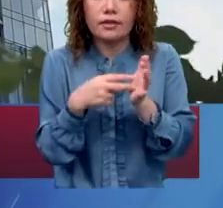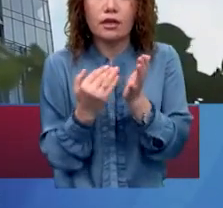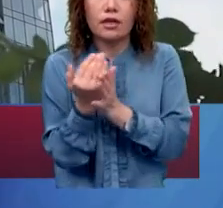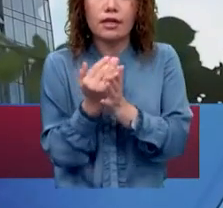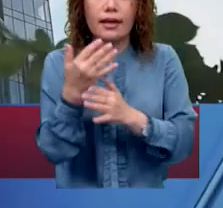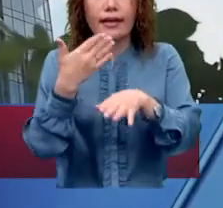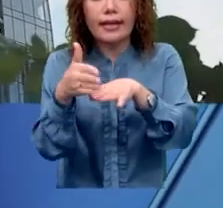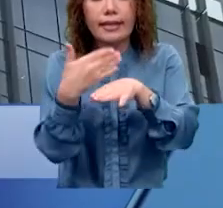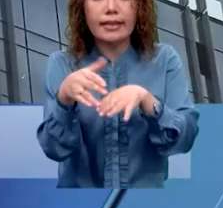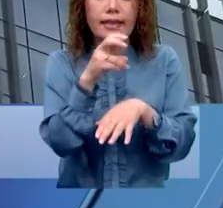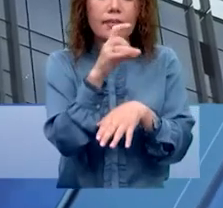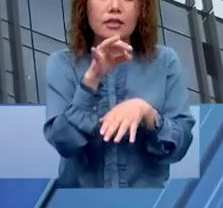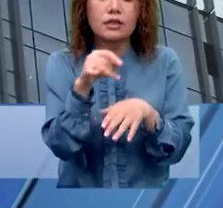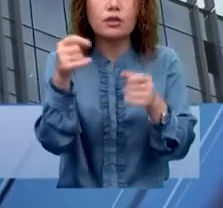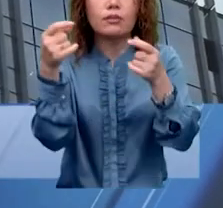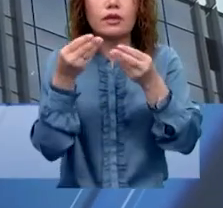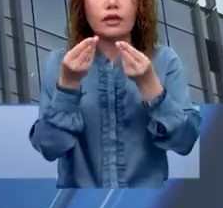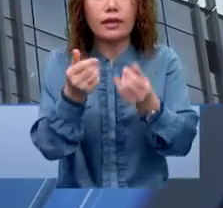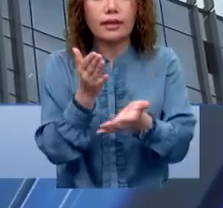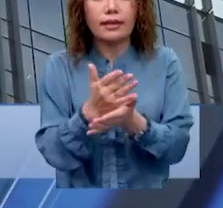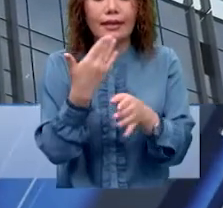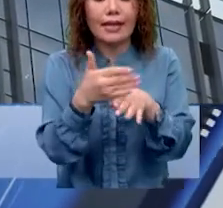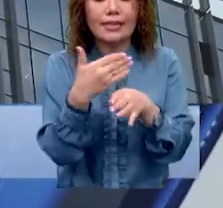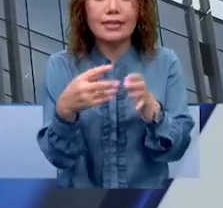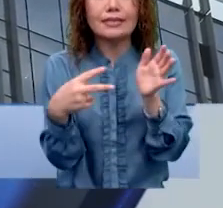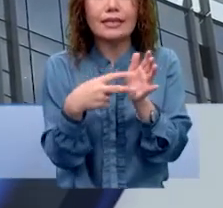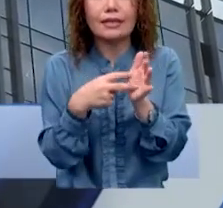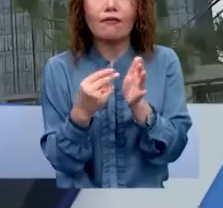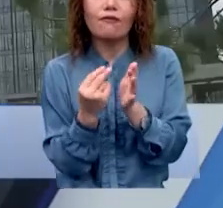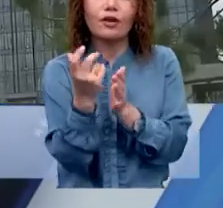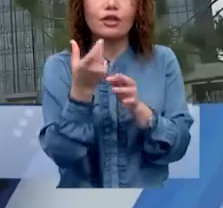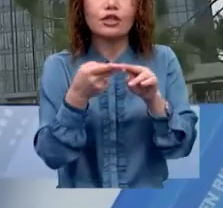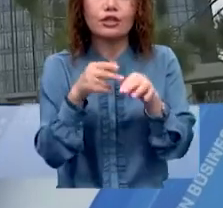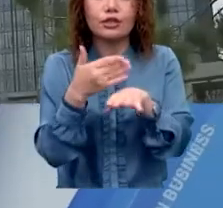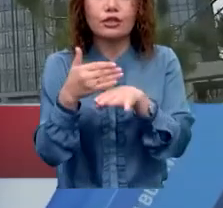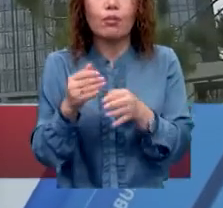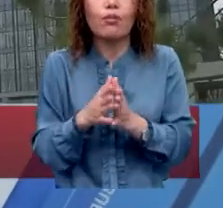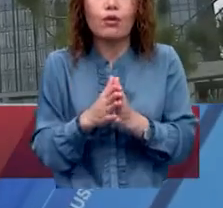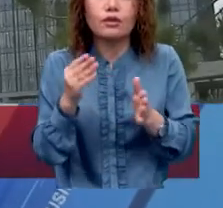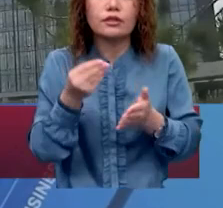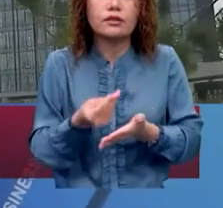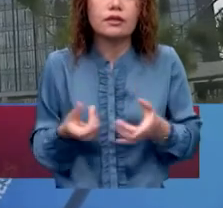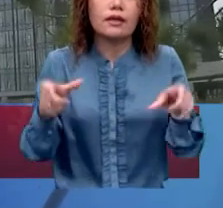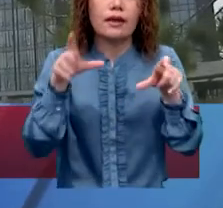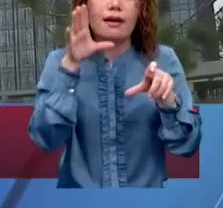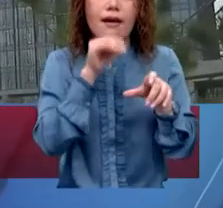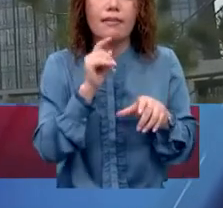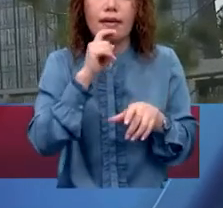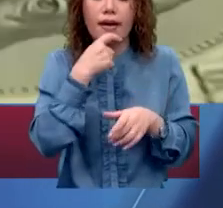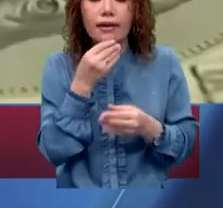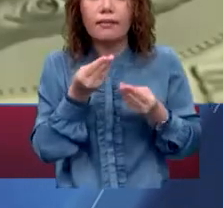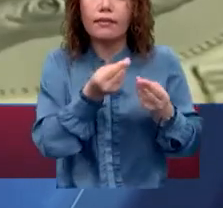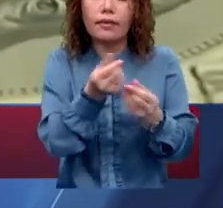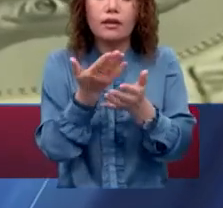мен депозиттер нарығына да тікелей әсер етеді. Кредиттердің ставкасы өскен соң несиенің қымбаттауына әкеліп, экономиканы қаржыландыру